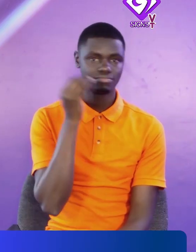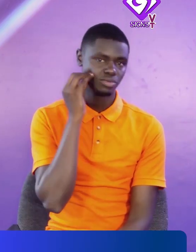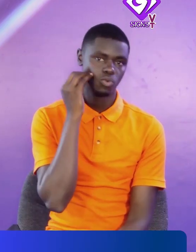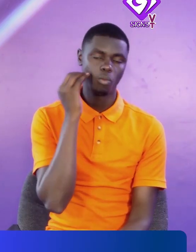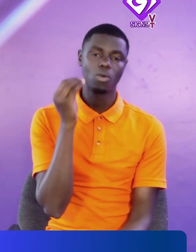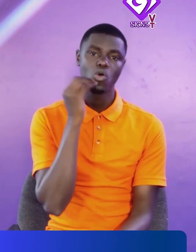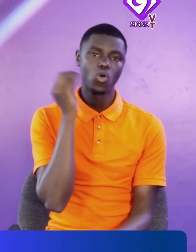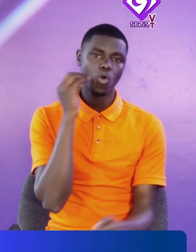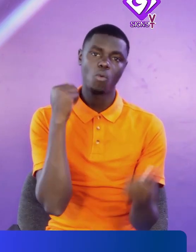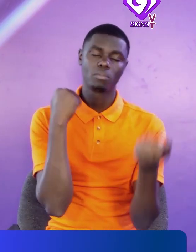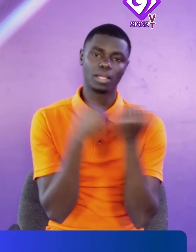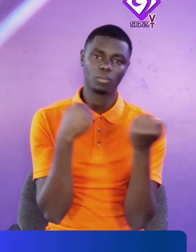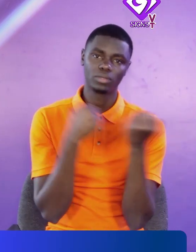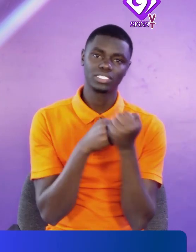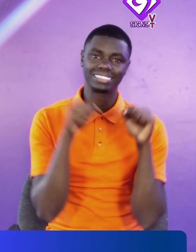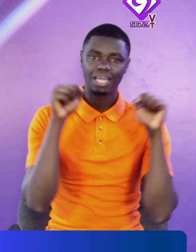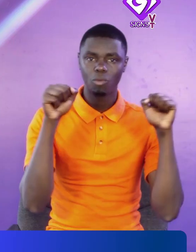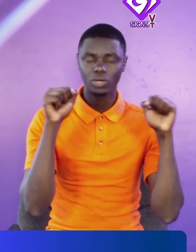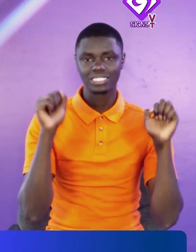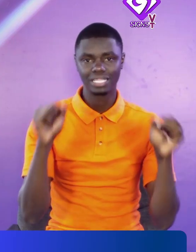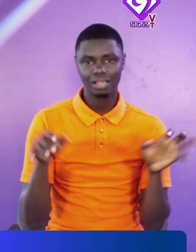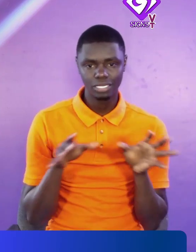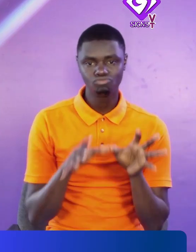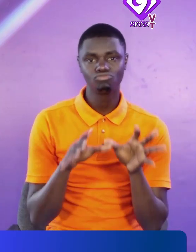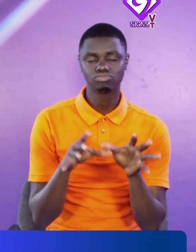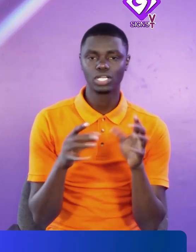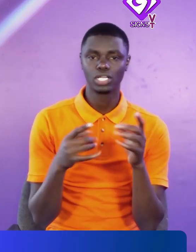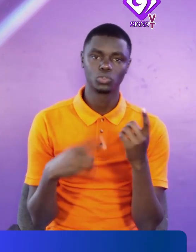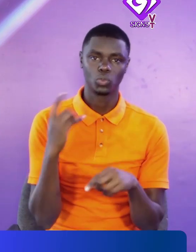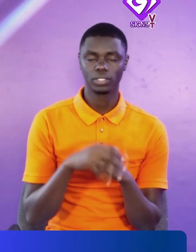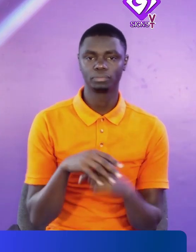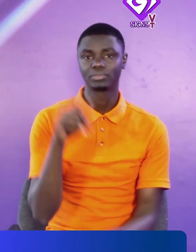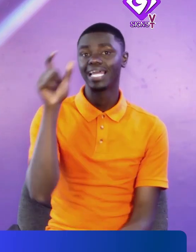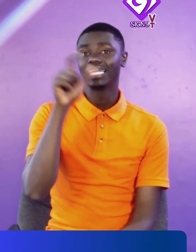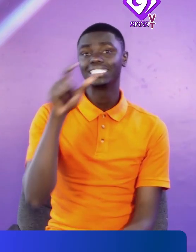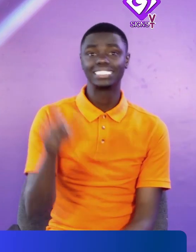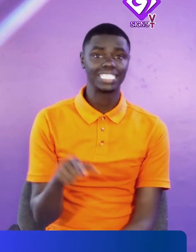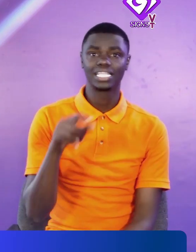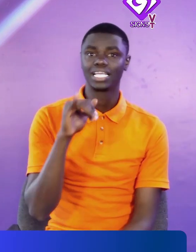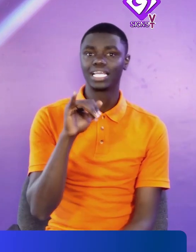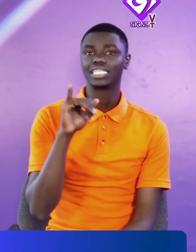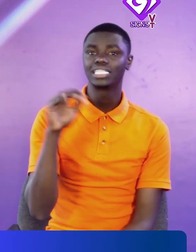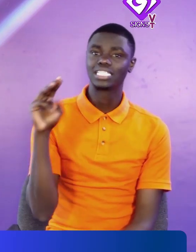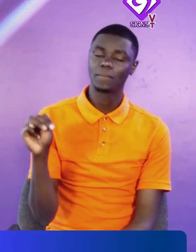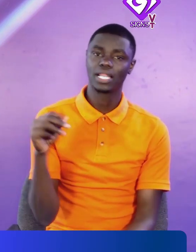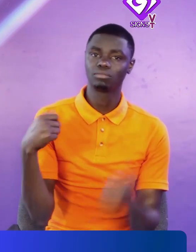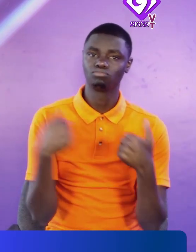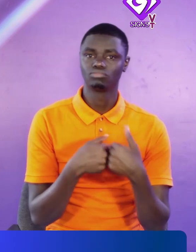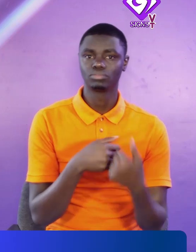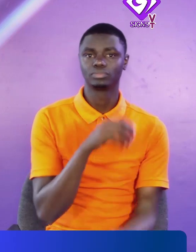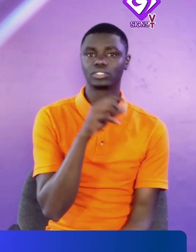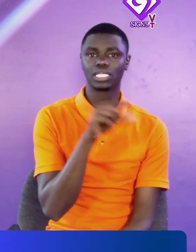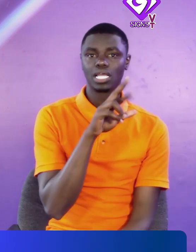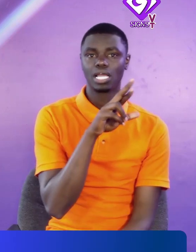crowd, wanaweza wasukuma wapate the edge. Huko Italian Serie A, Inter Milan atakuwa na play against Cremonese.